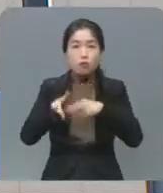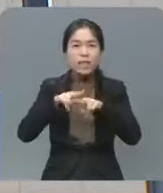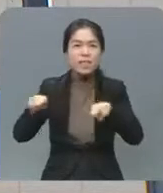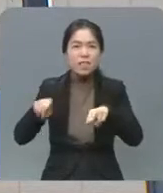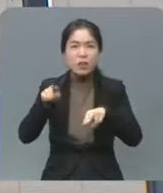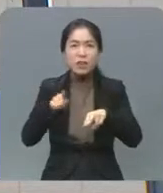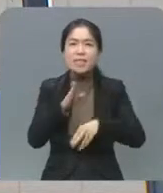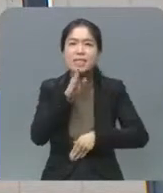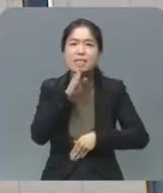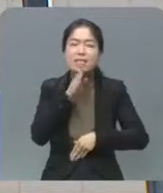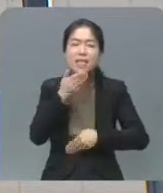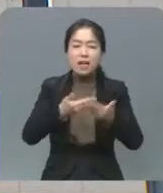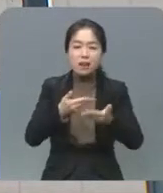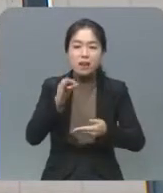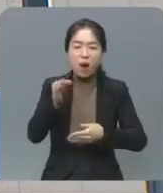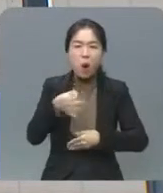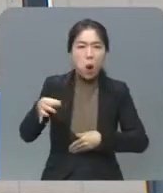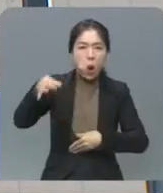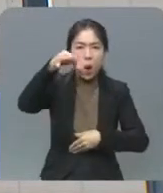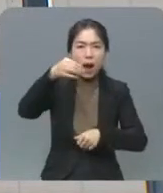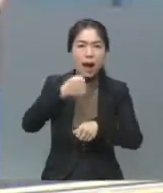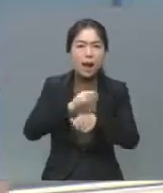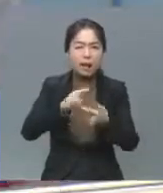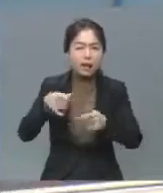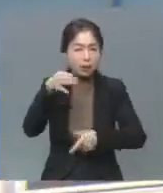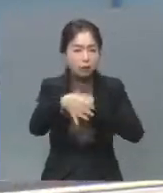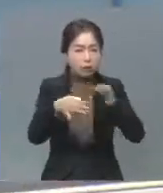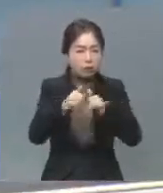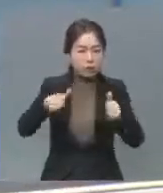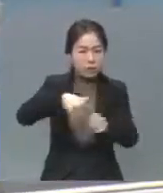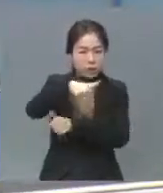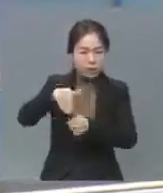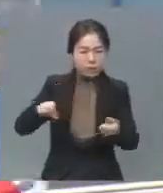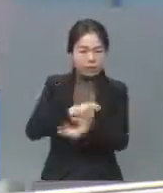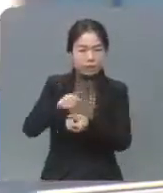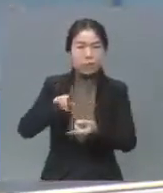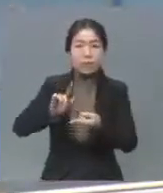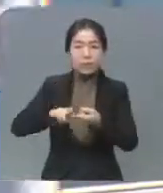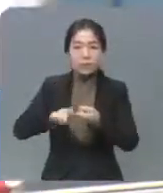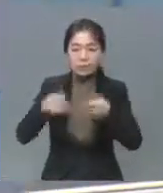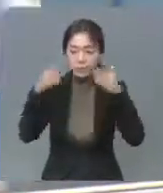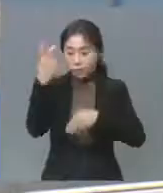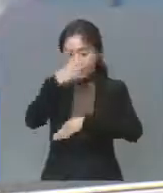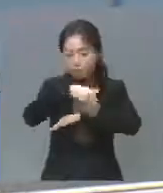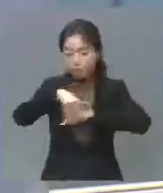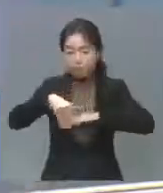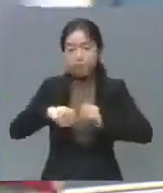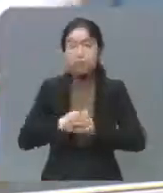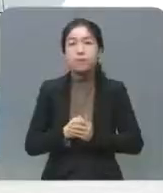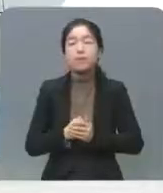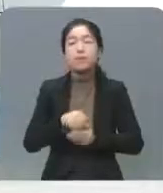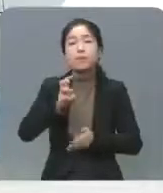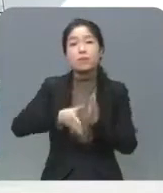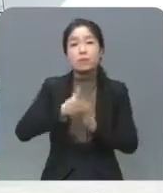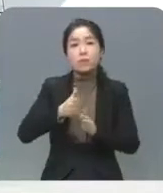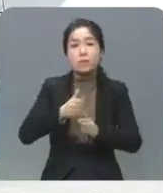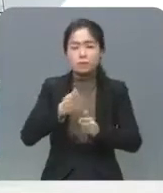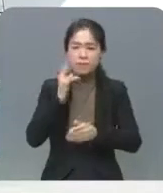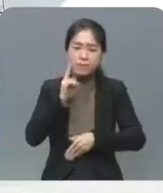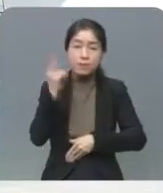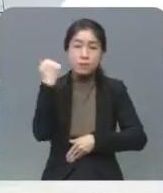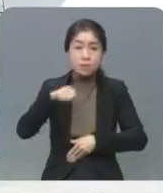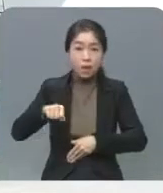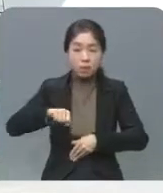이른바 실거래 가격 띄우기 등 투기 세력의 시장 교란 행위에 대해서도 집중 점검할 계획입니다. 광주시는 중대 위반